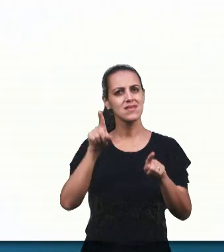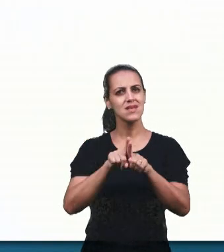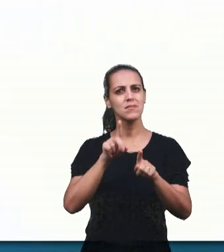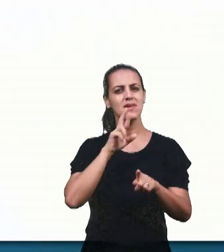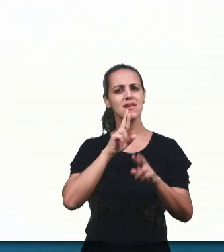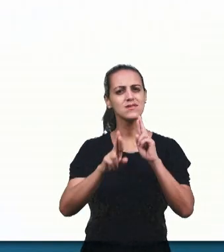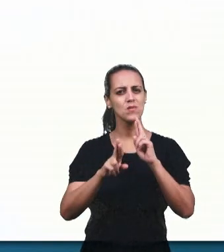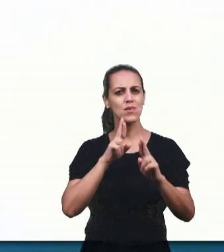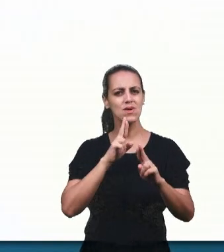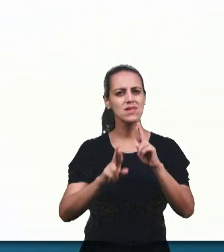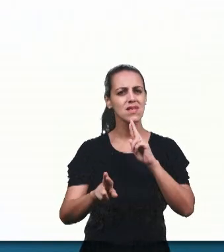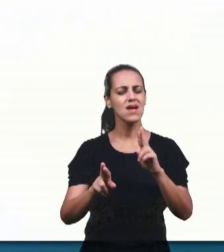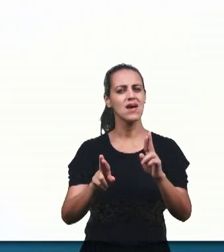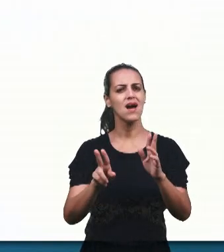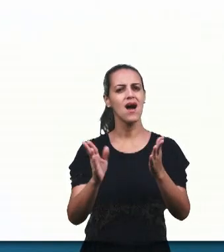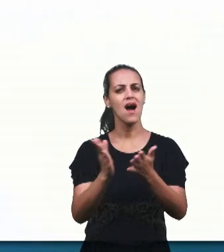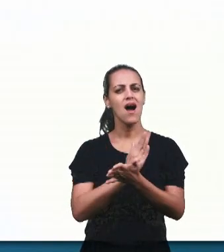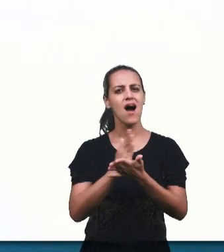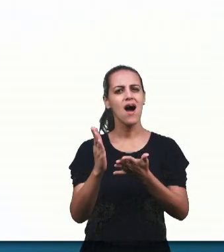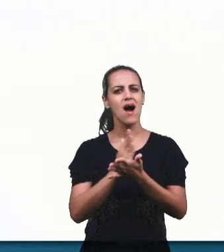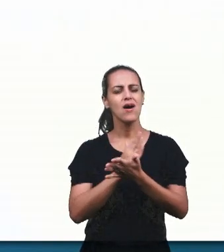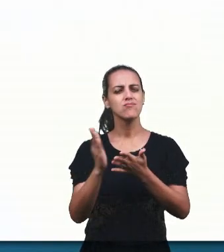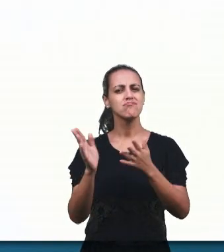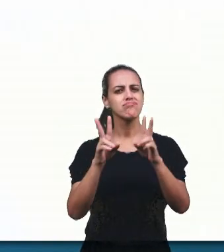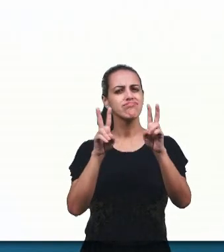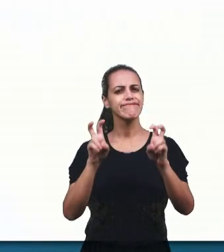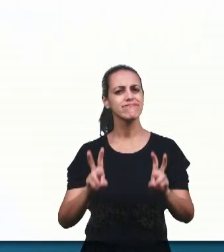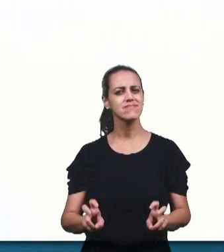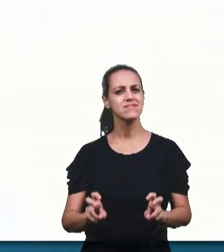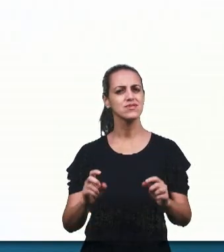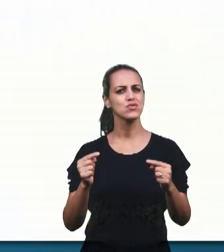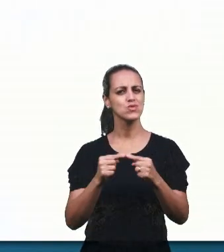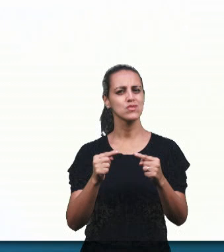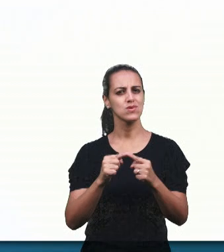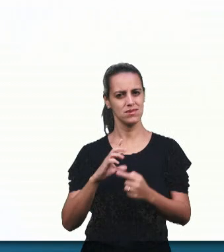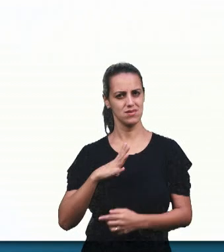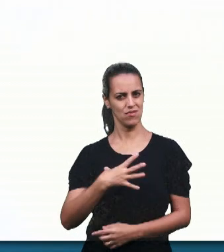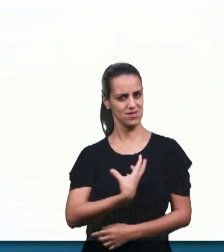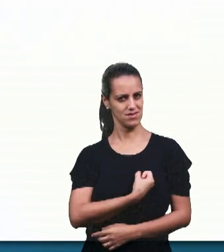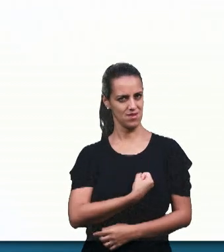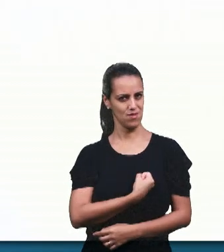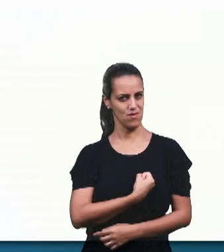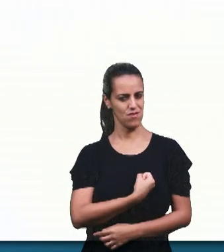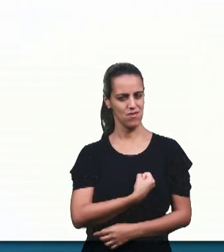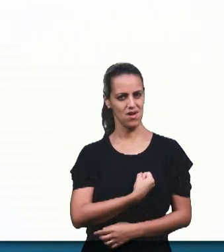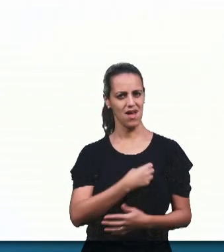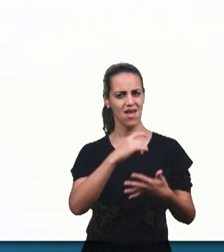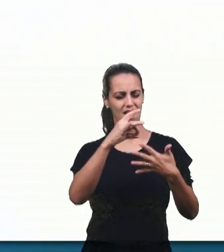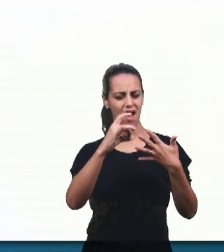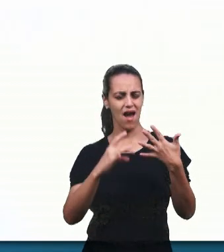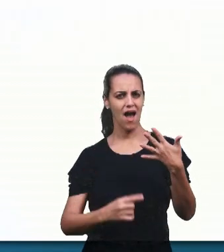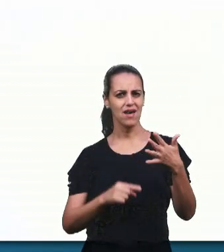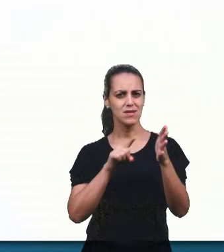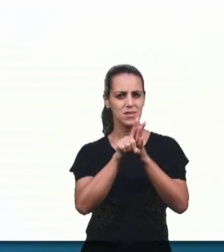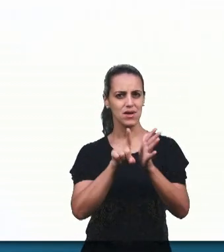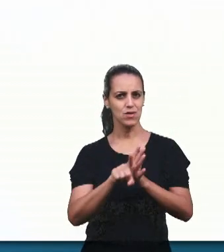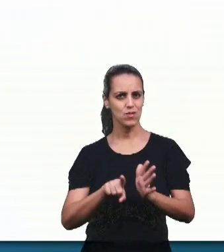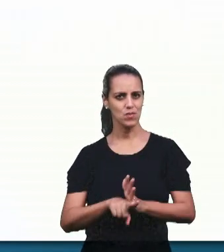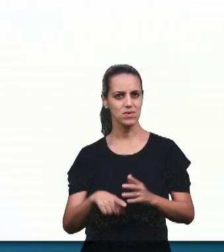quelques aspects qui sont liés à notre salut. Pour chaque question, citez un des